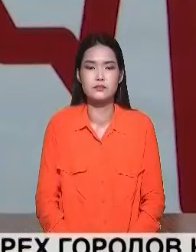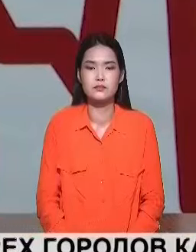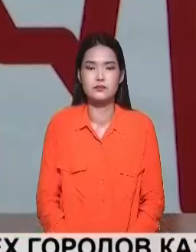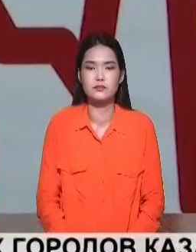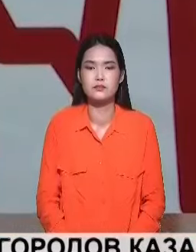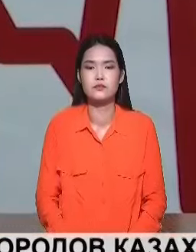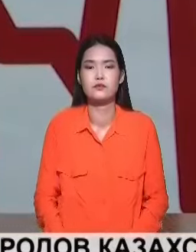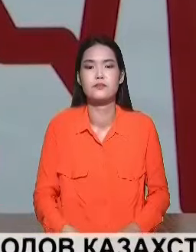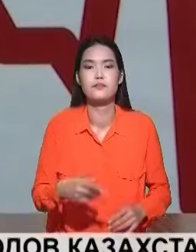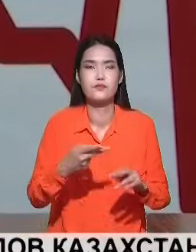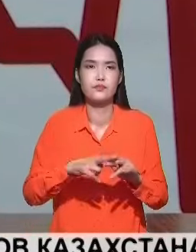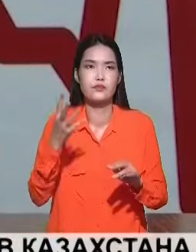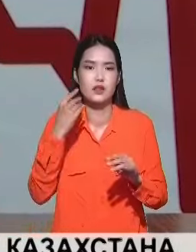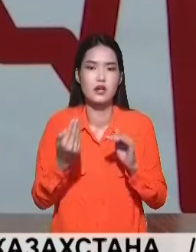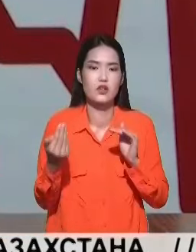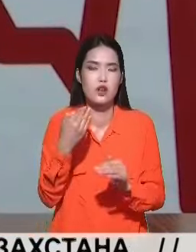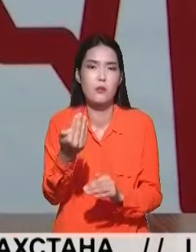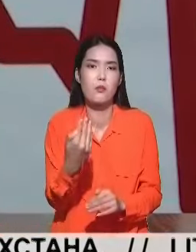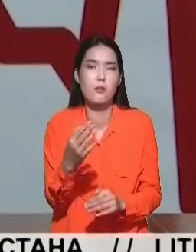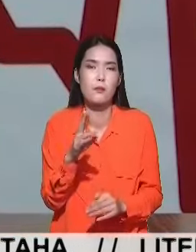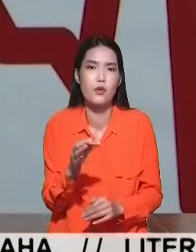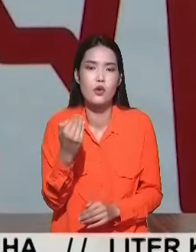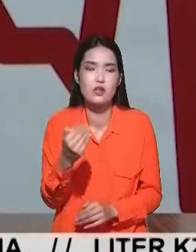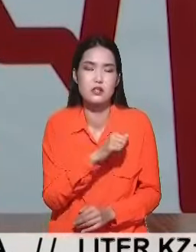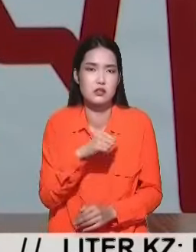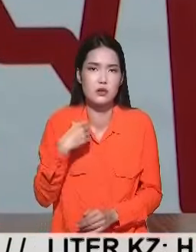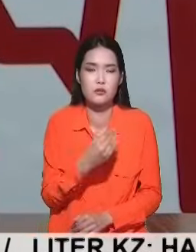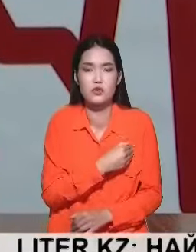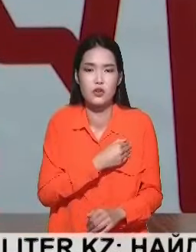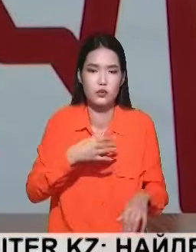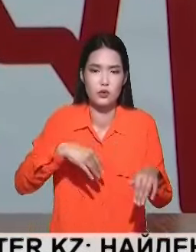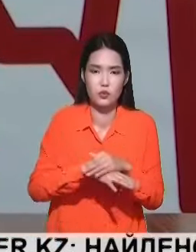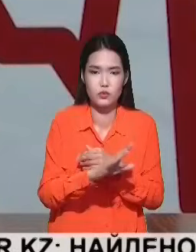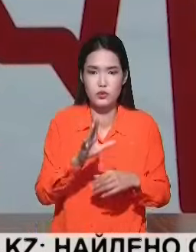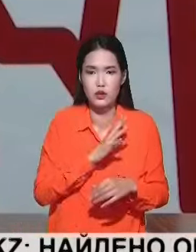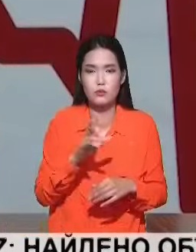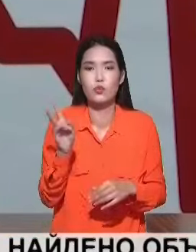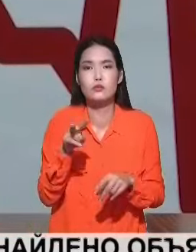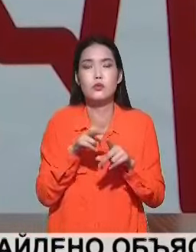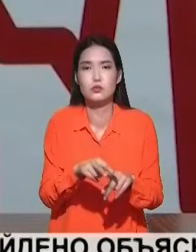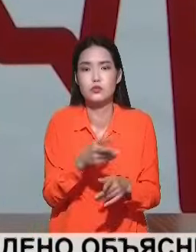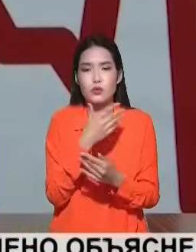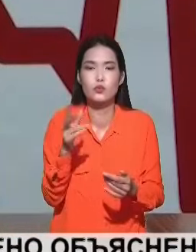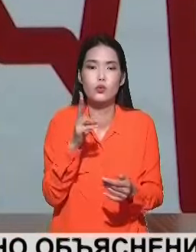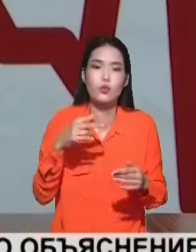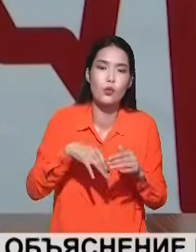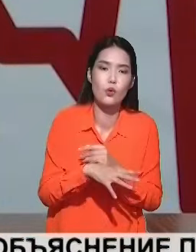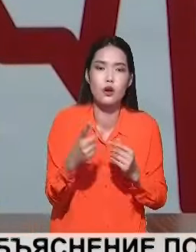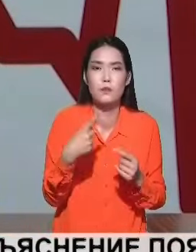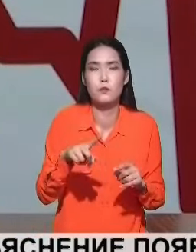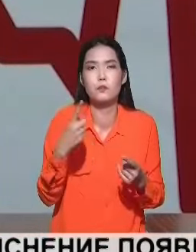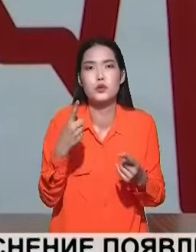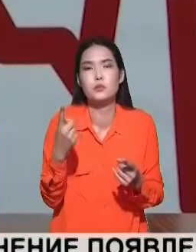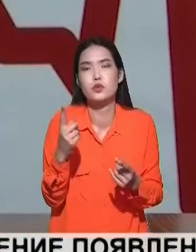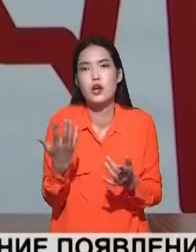увольняются, что я работаю. Они же увольняются по своим причинам. Кто-то на пенсию уходит, кто-то увольняется, потому что нашел другую работу,